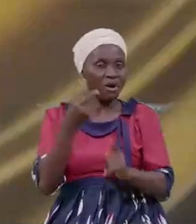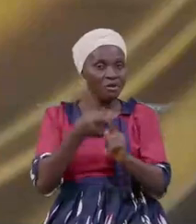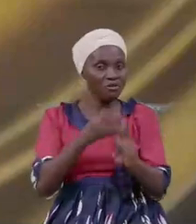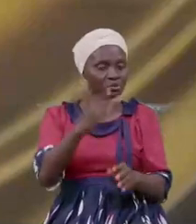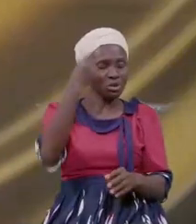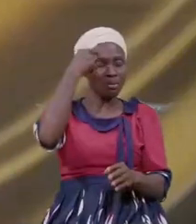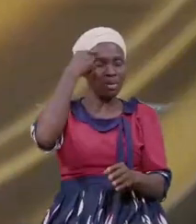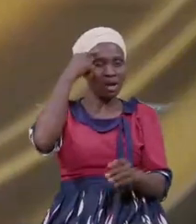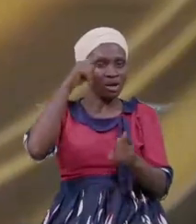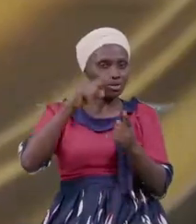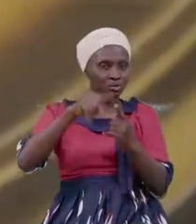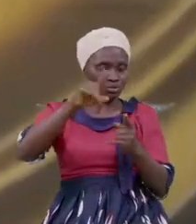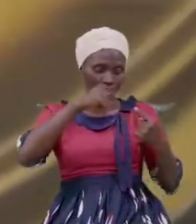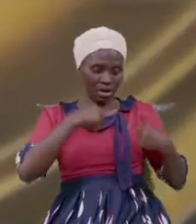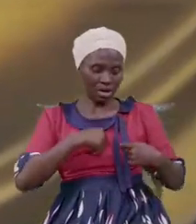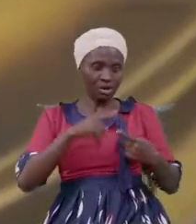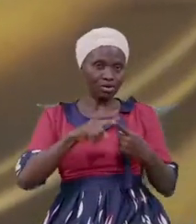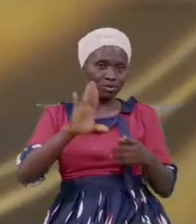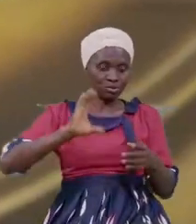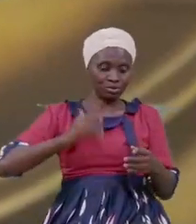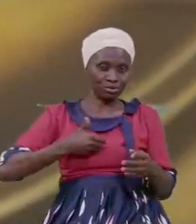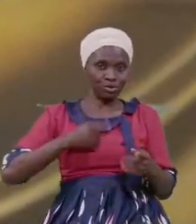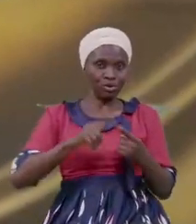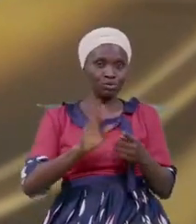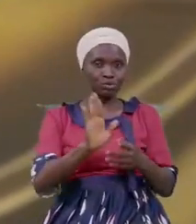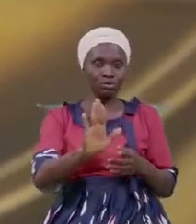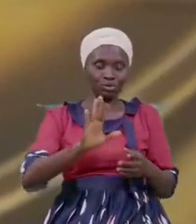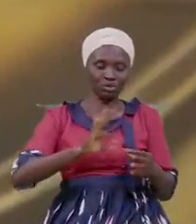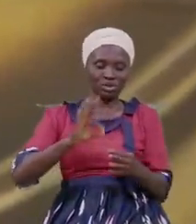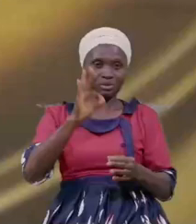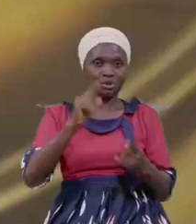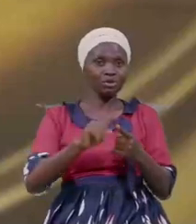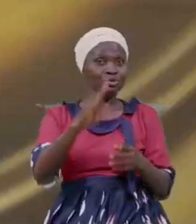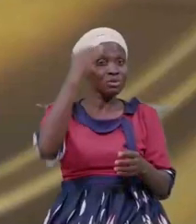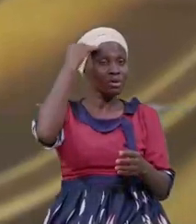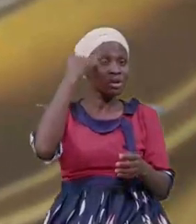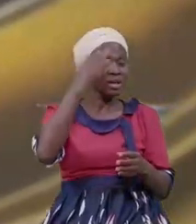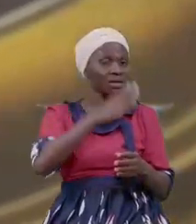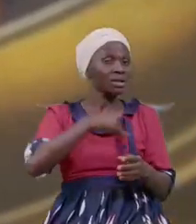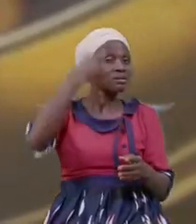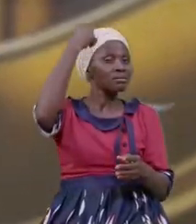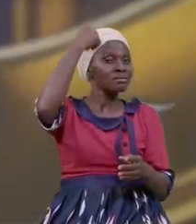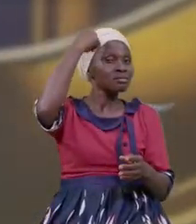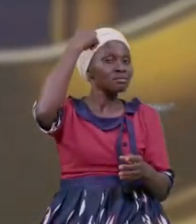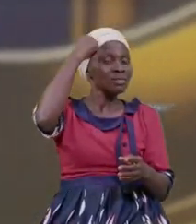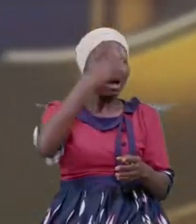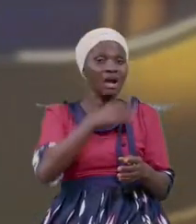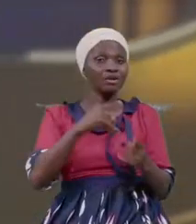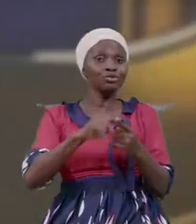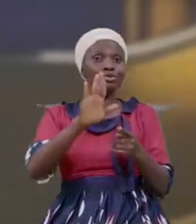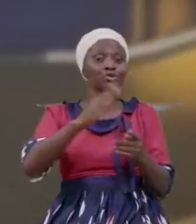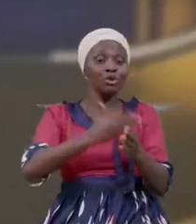cœur dans votre âme dans votre esprit dans votre cerveau dans votre tête et dans toute